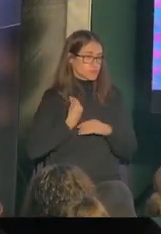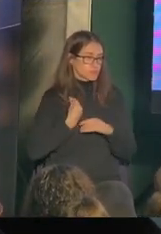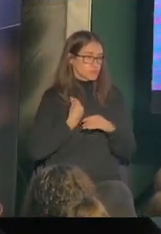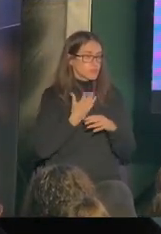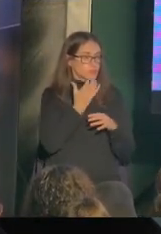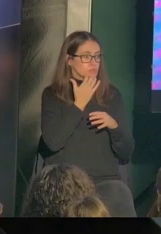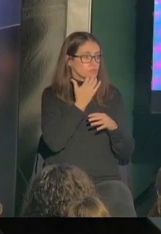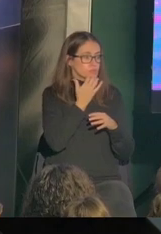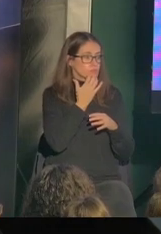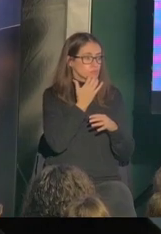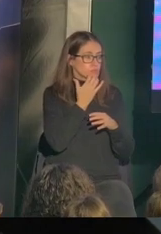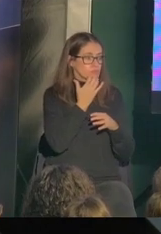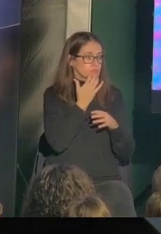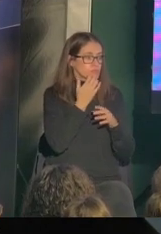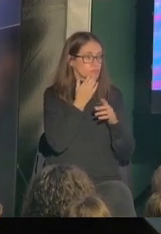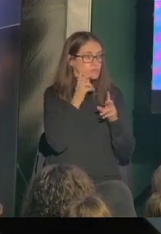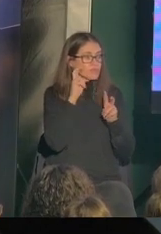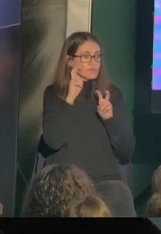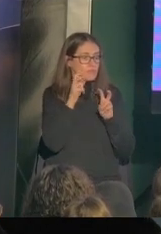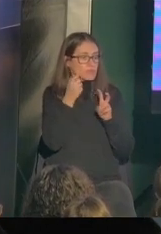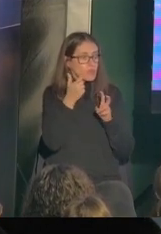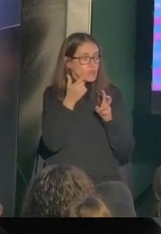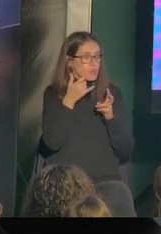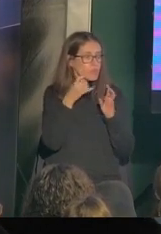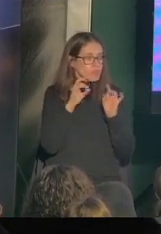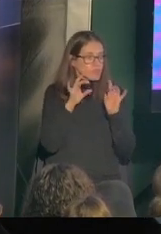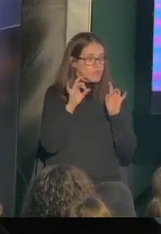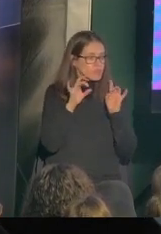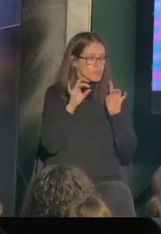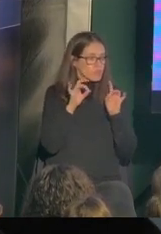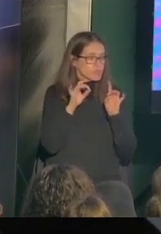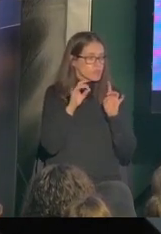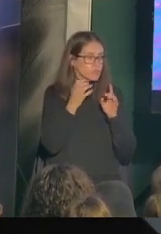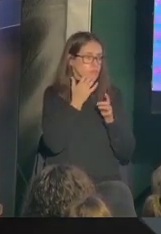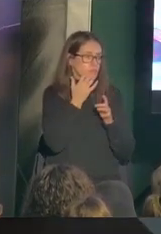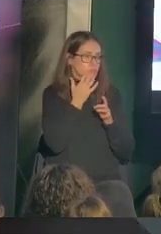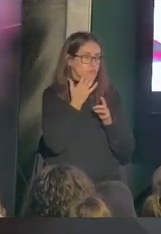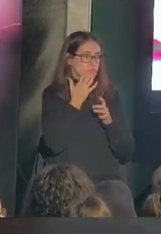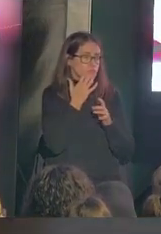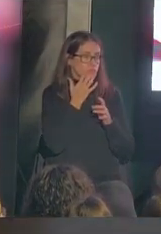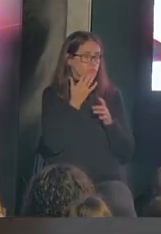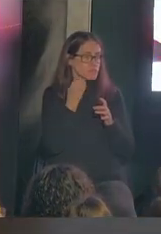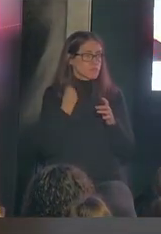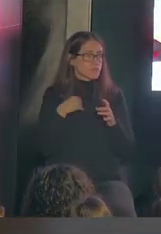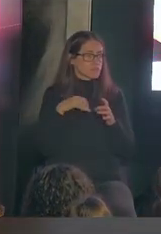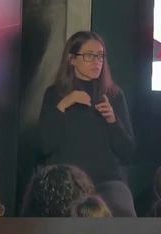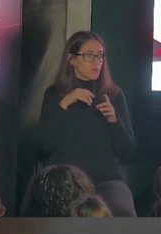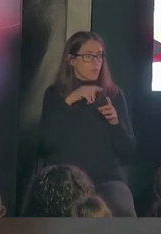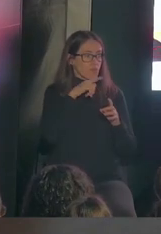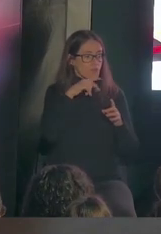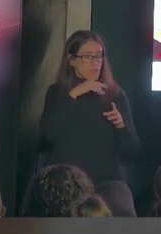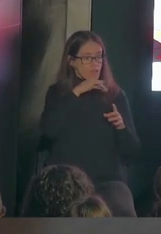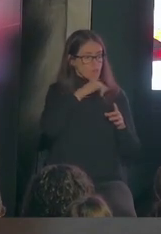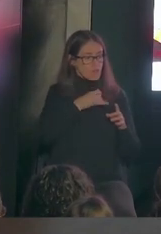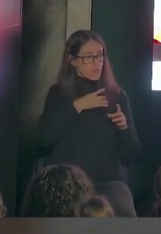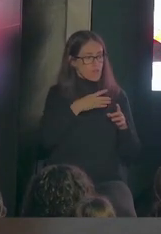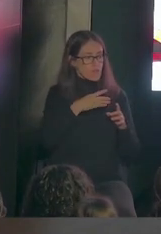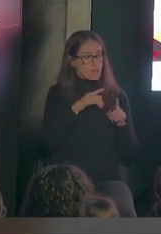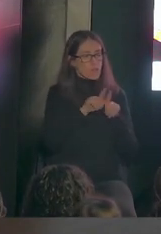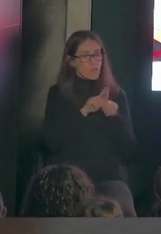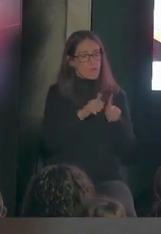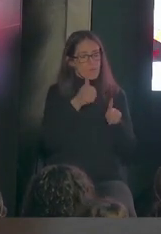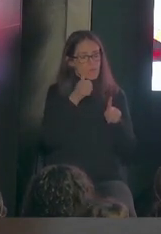més delicades que no com podria ser la sacarosa, el sucre blanc.